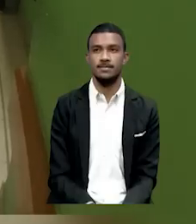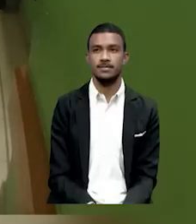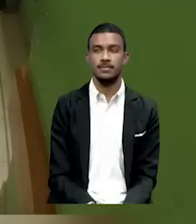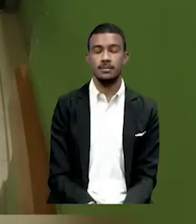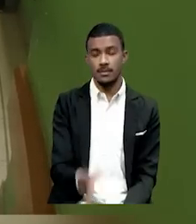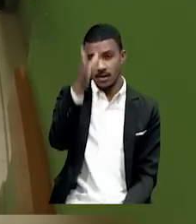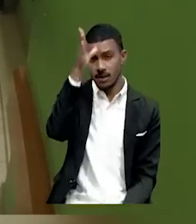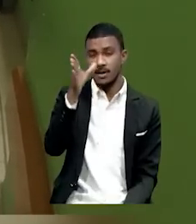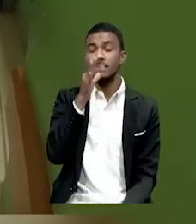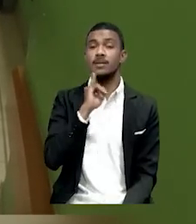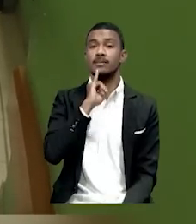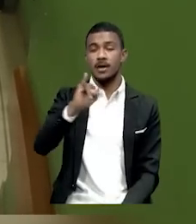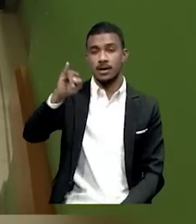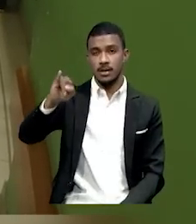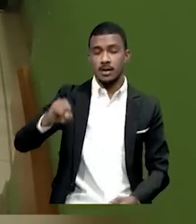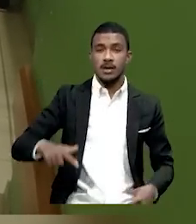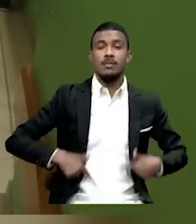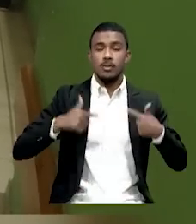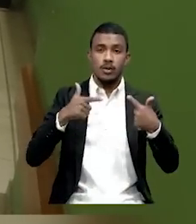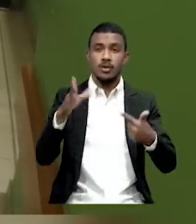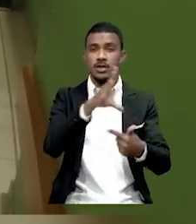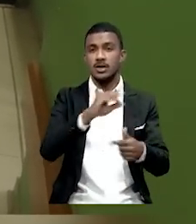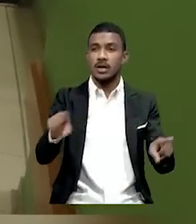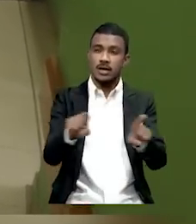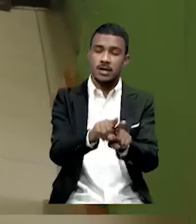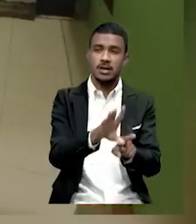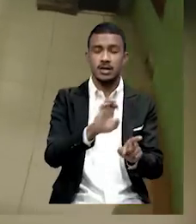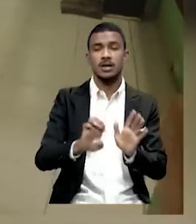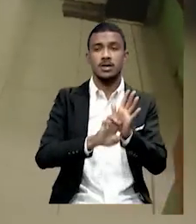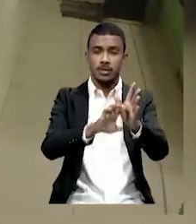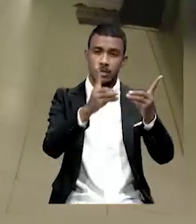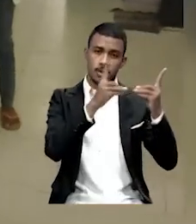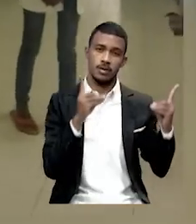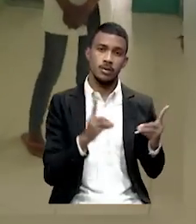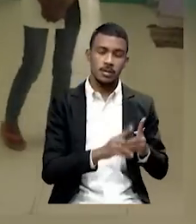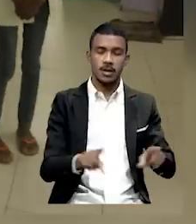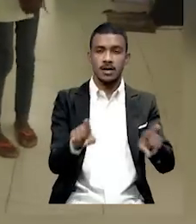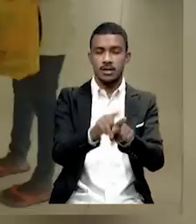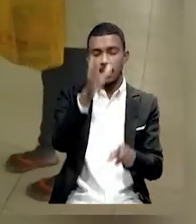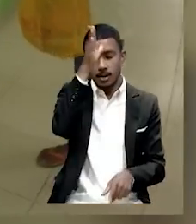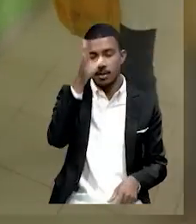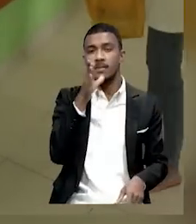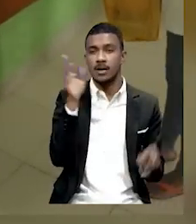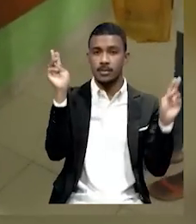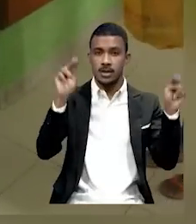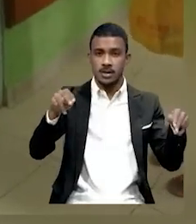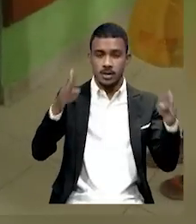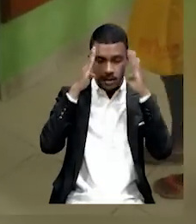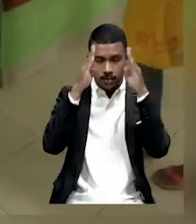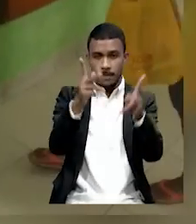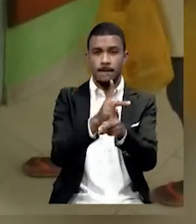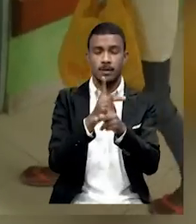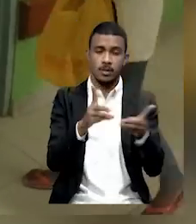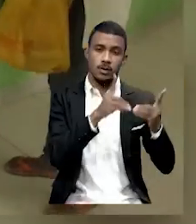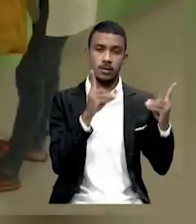Inan aman makmuris ne hum, no inan aman makhum ba domin. Nune e, inan huama precisa atenção domin, russi